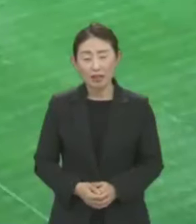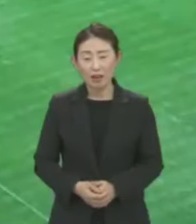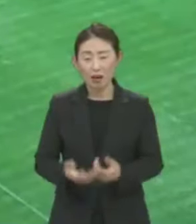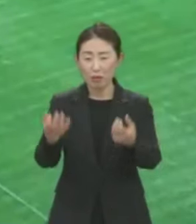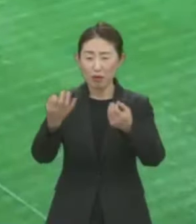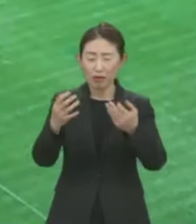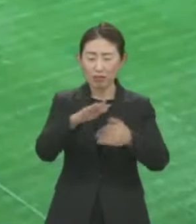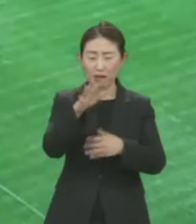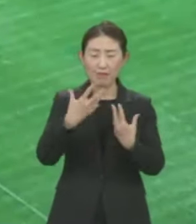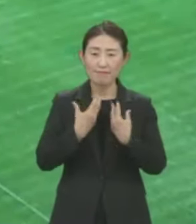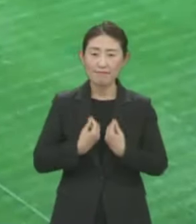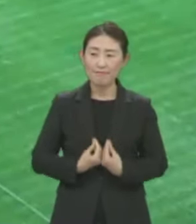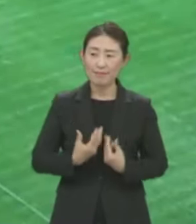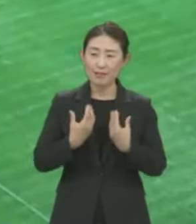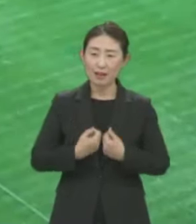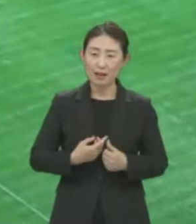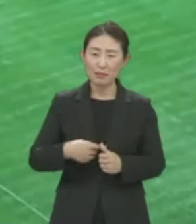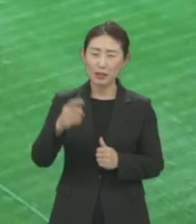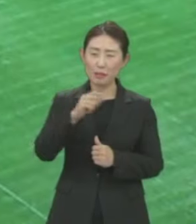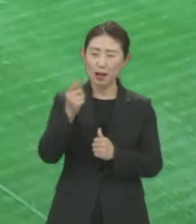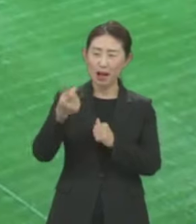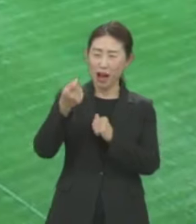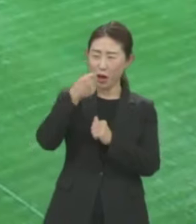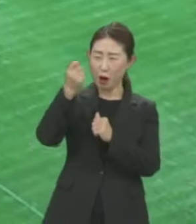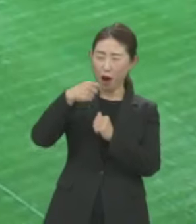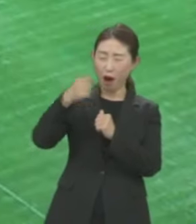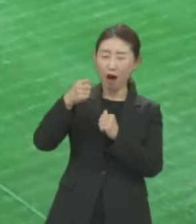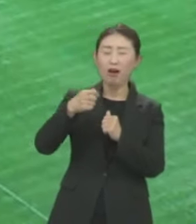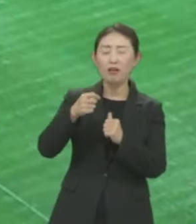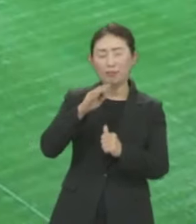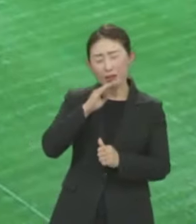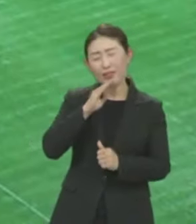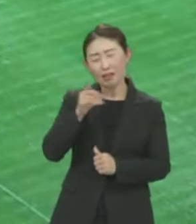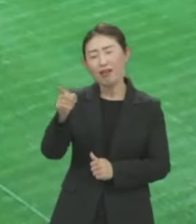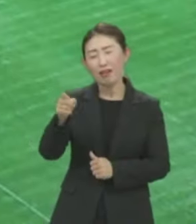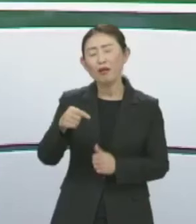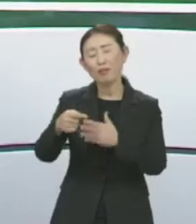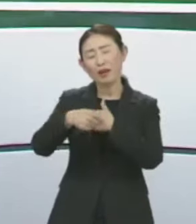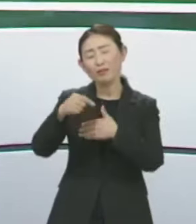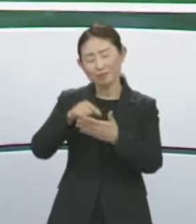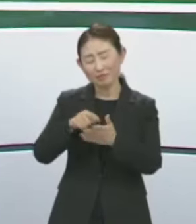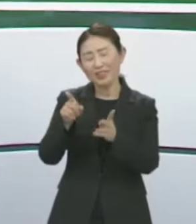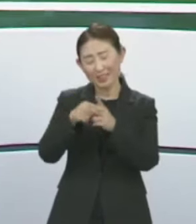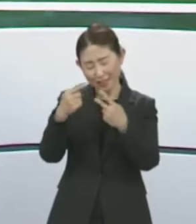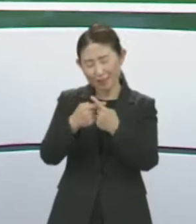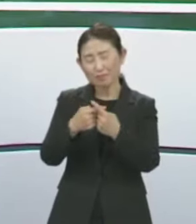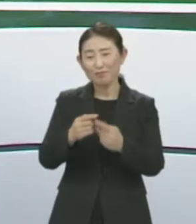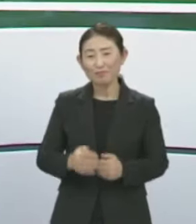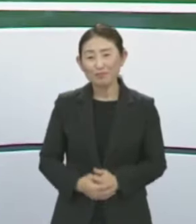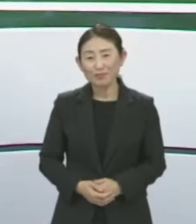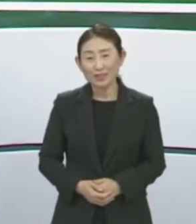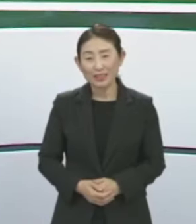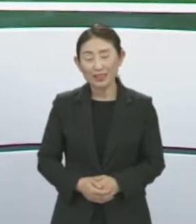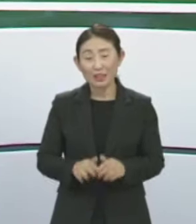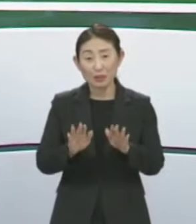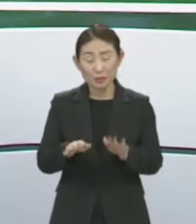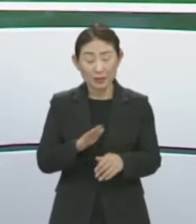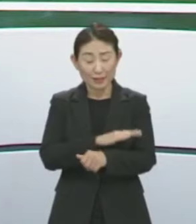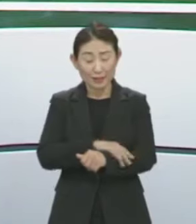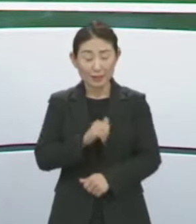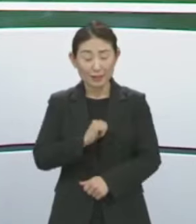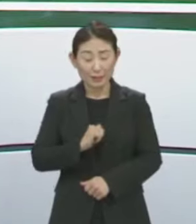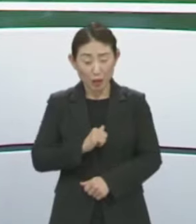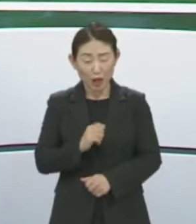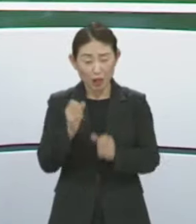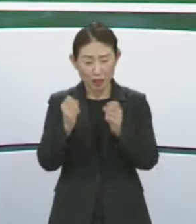실망스러워서 싫은 소리도 많이 하셨는데 충분히 이해했고요. 그 우리가 요 시기를 잘 넘기면 좋은 기회가